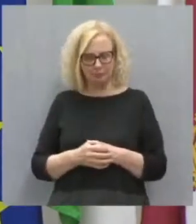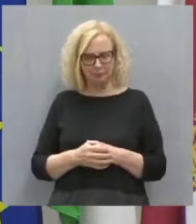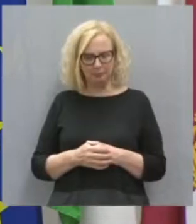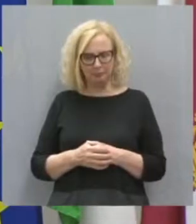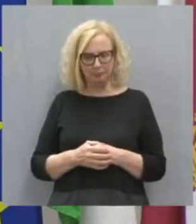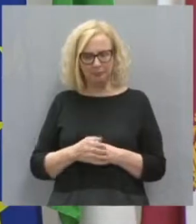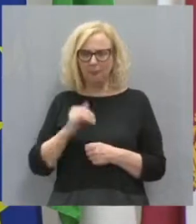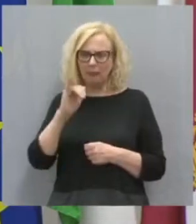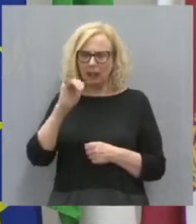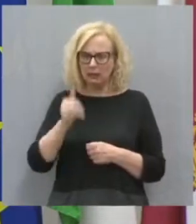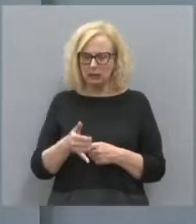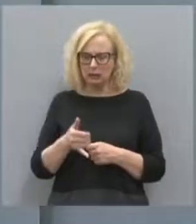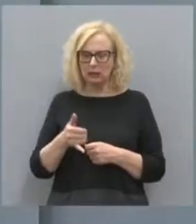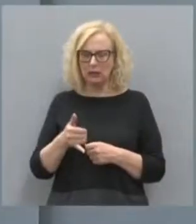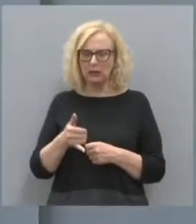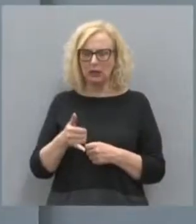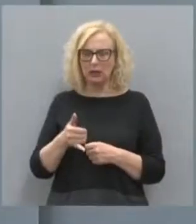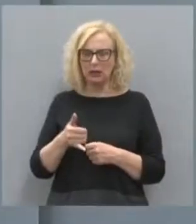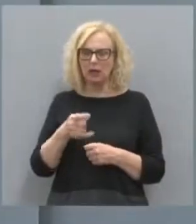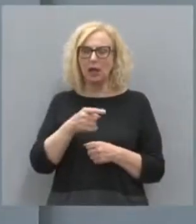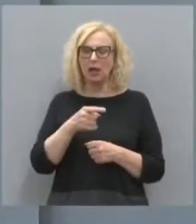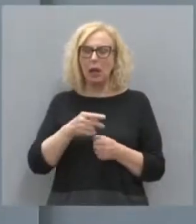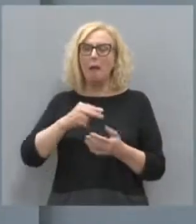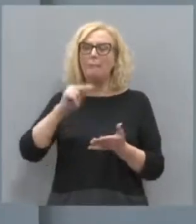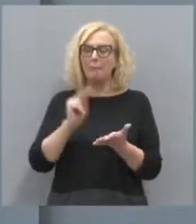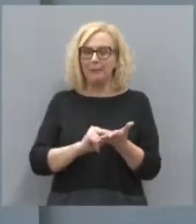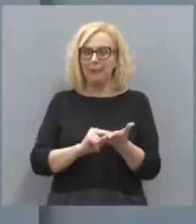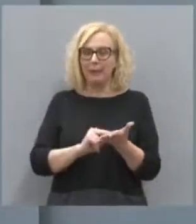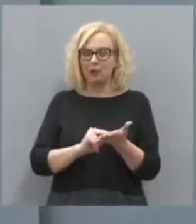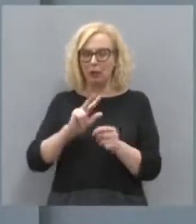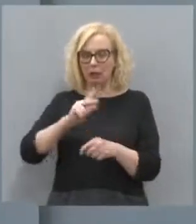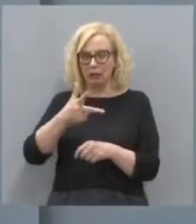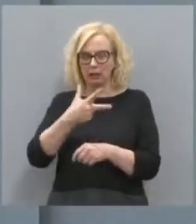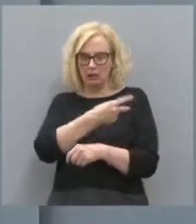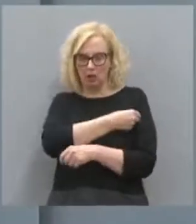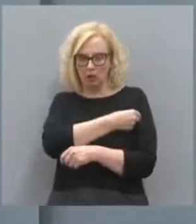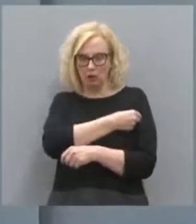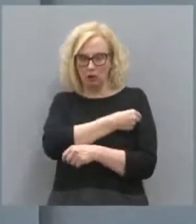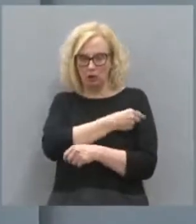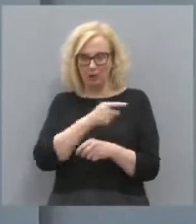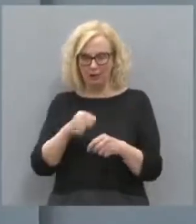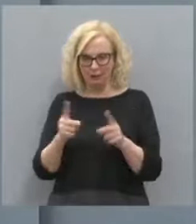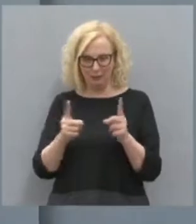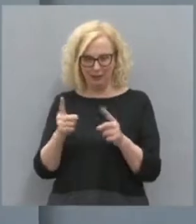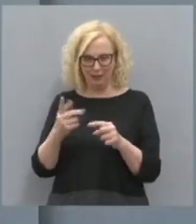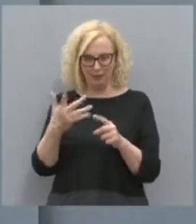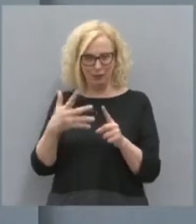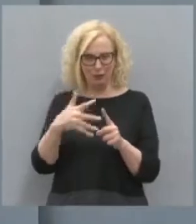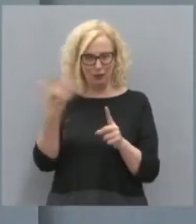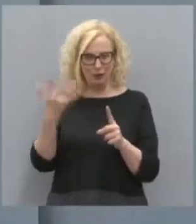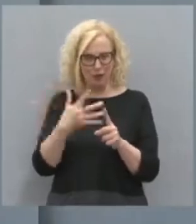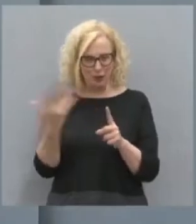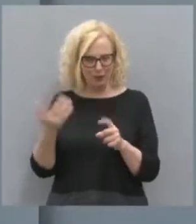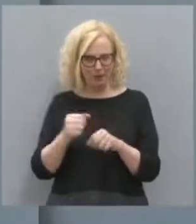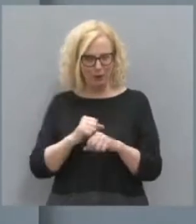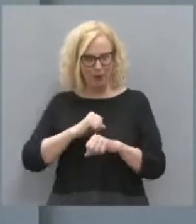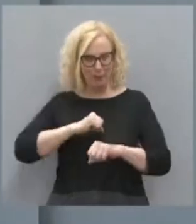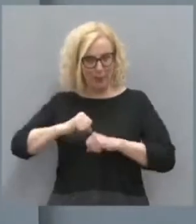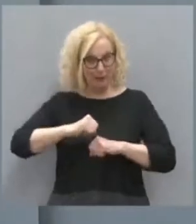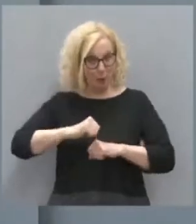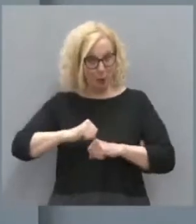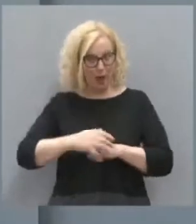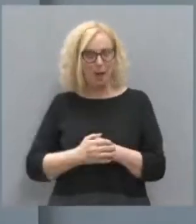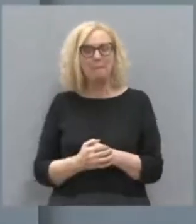quindi nella prenotazione della terza dose in questa maratona di vaccinazione dei cinque